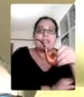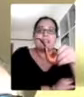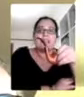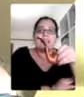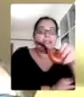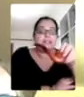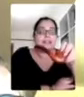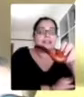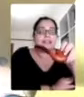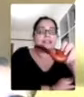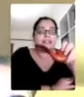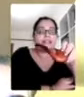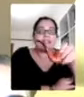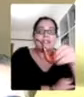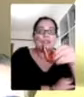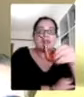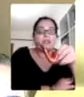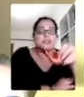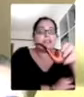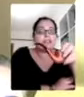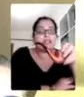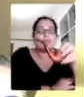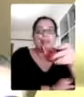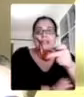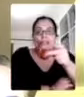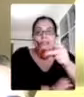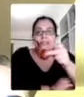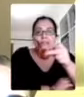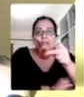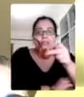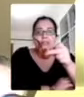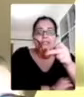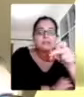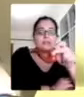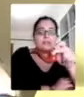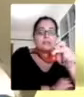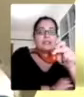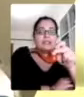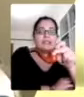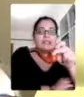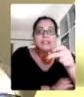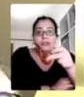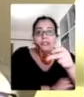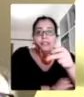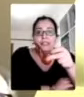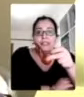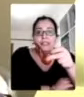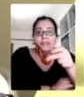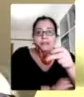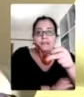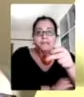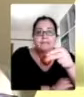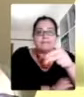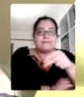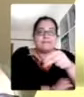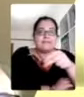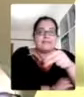komik gelebilir insanlara şu söyleyeceğim şey. Bunda kapstan mavi var. Niye bunu yarım